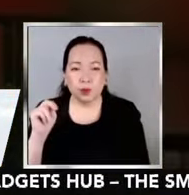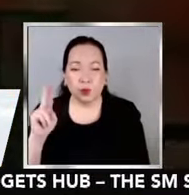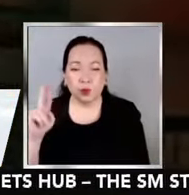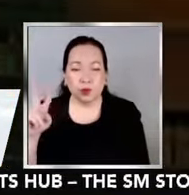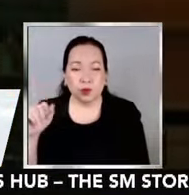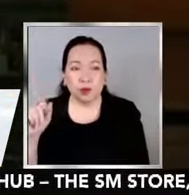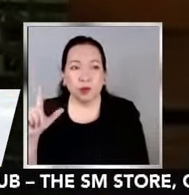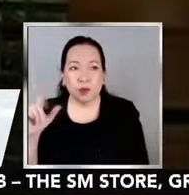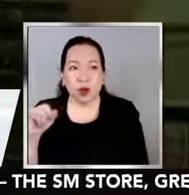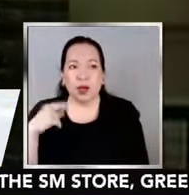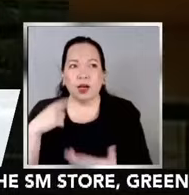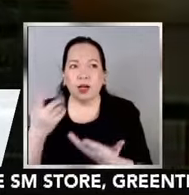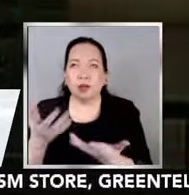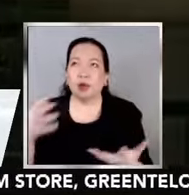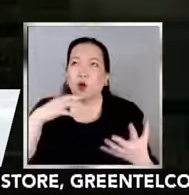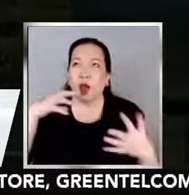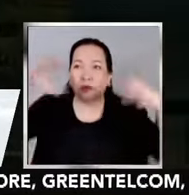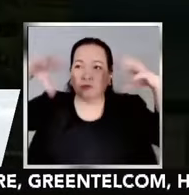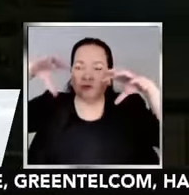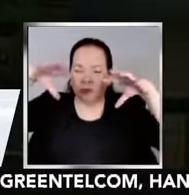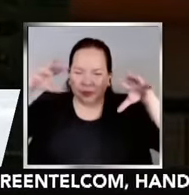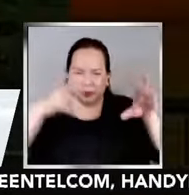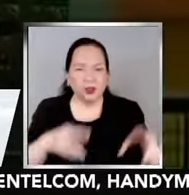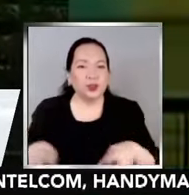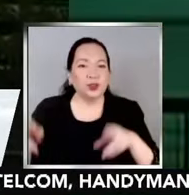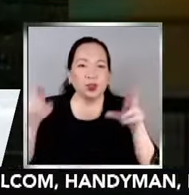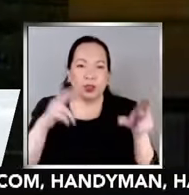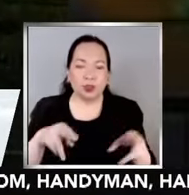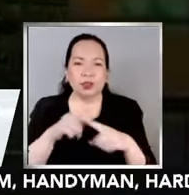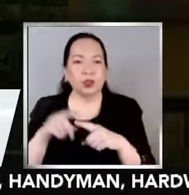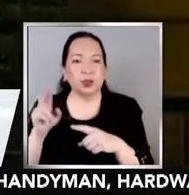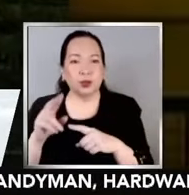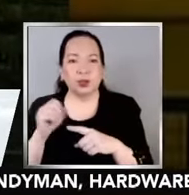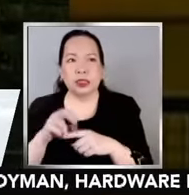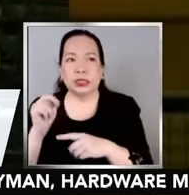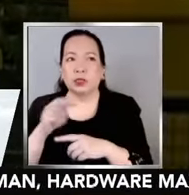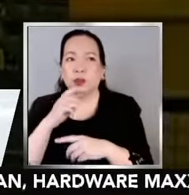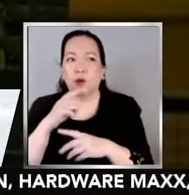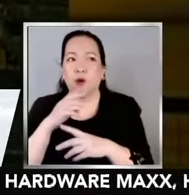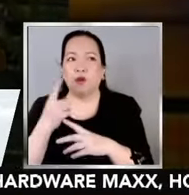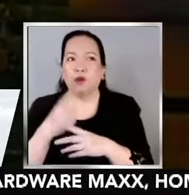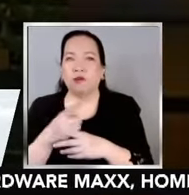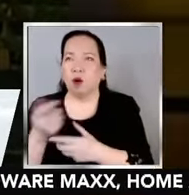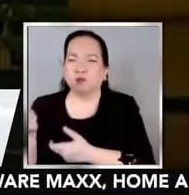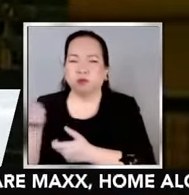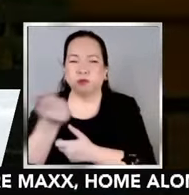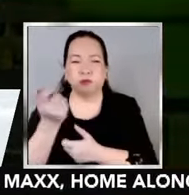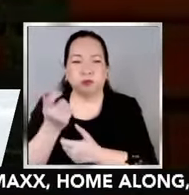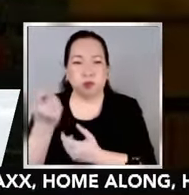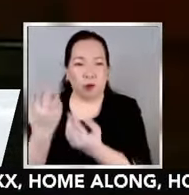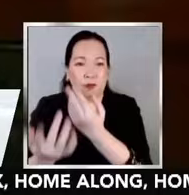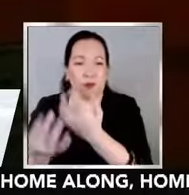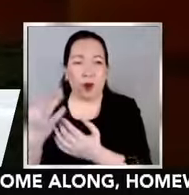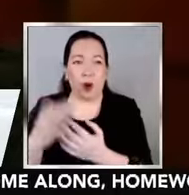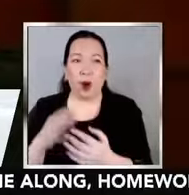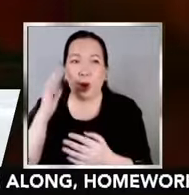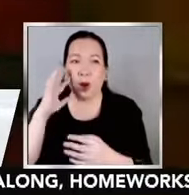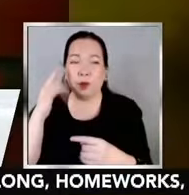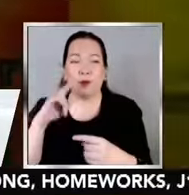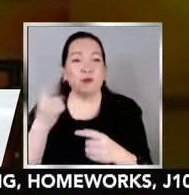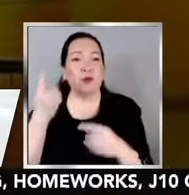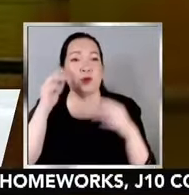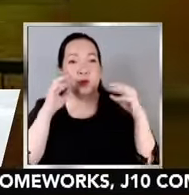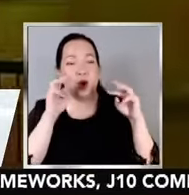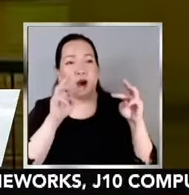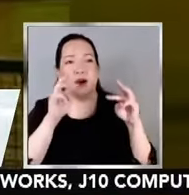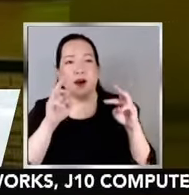ulan. Katunayan, nagagamit din ito kapag kailangan ng tubig sa pagtupok ng apoy. Matatanda ang nauna ng napanood ang Fountain of Lights